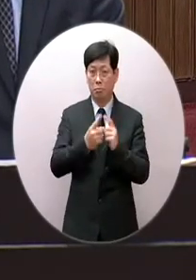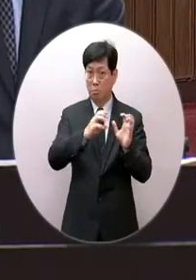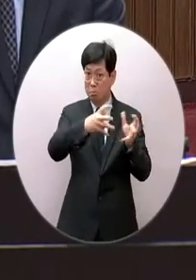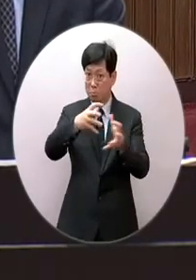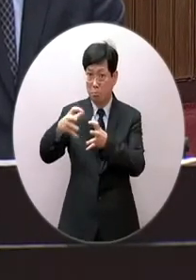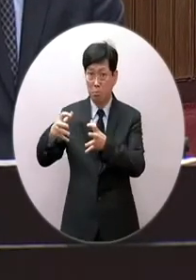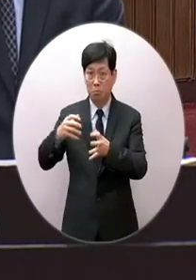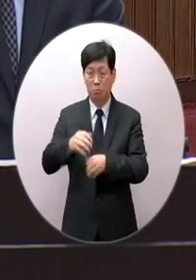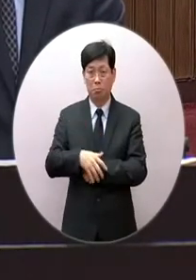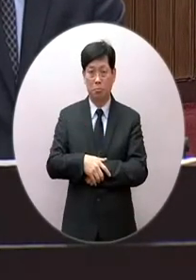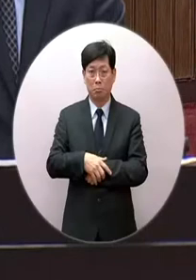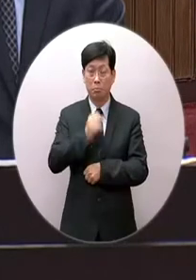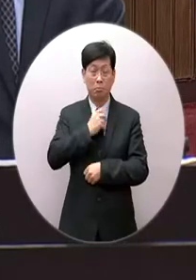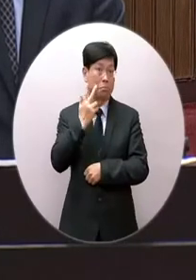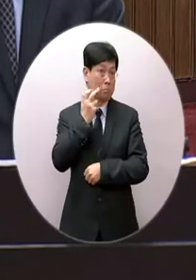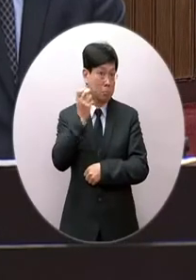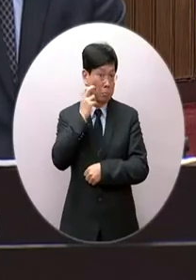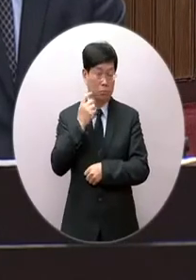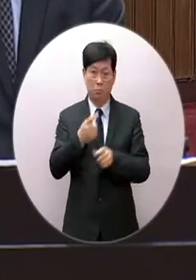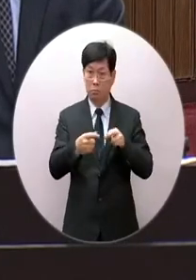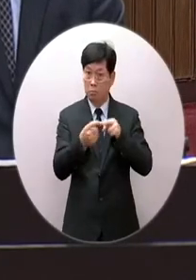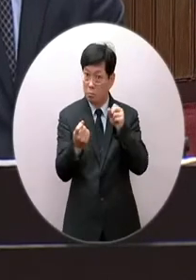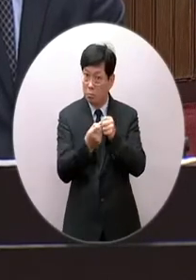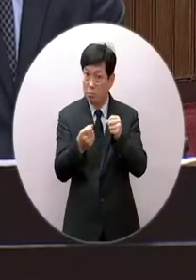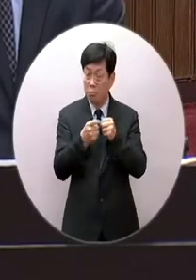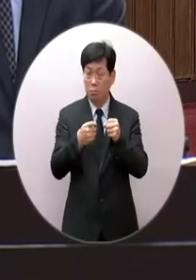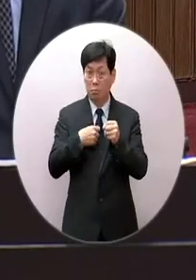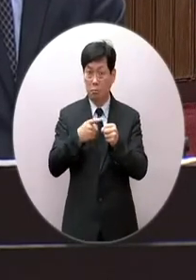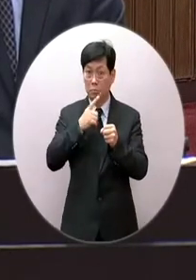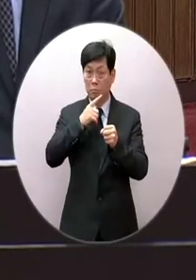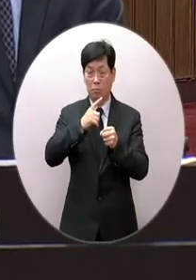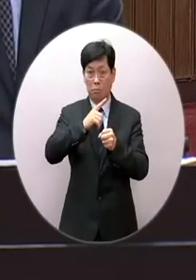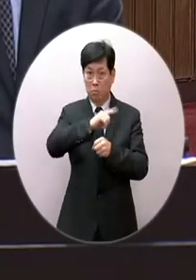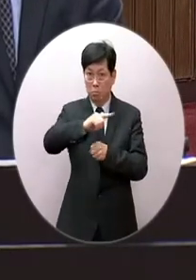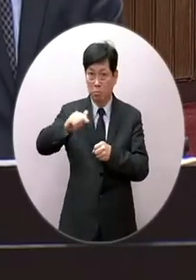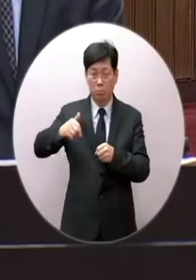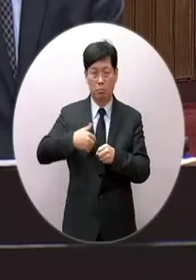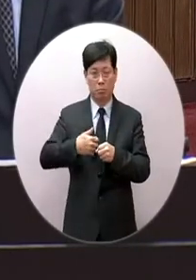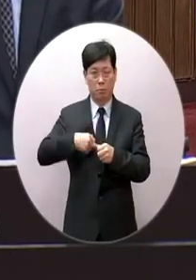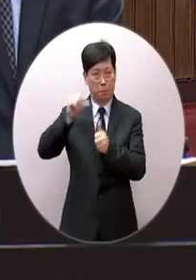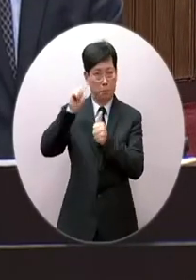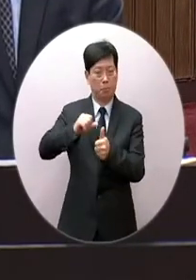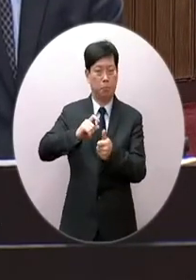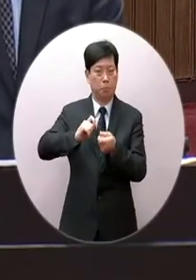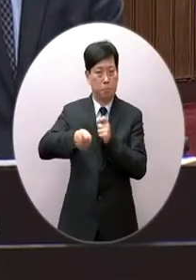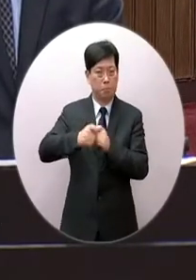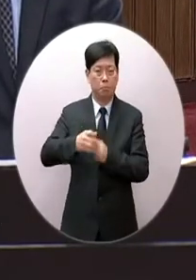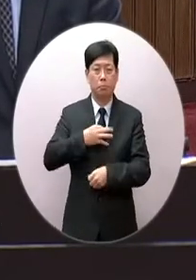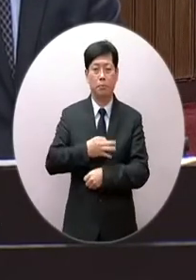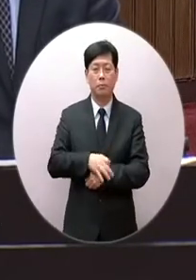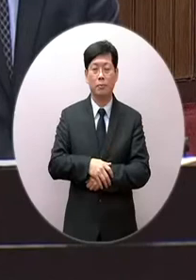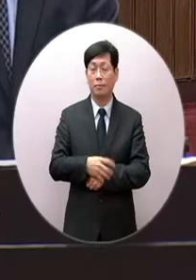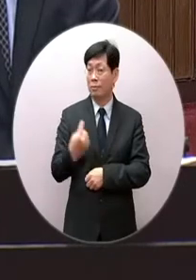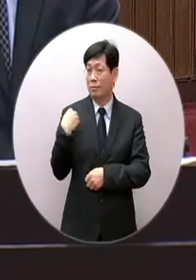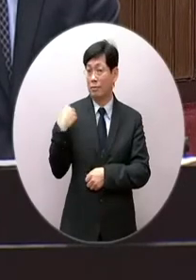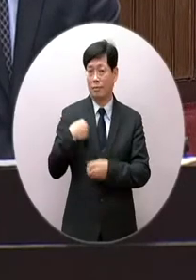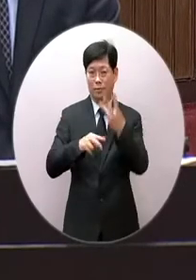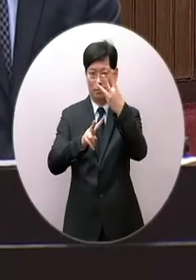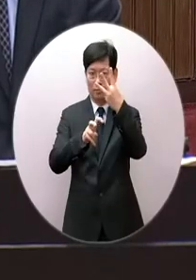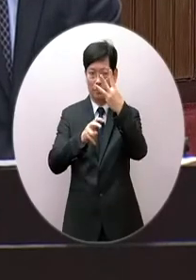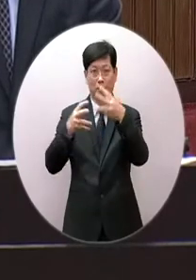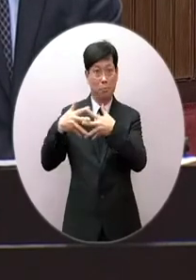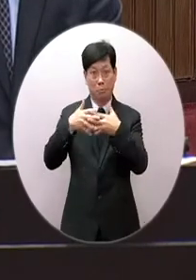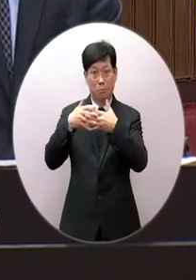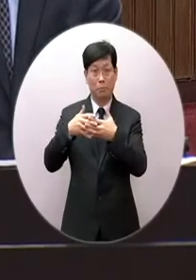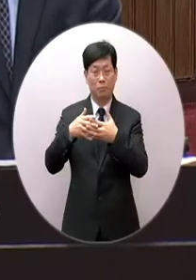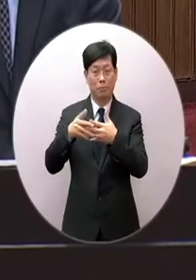国的钢、铝、制品的这个惩罚性关税，那么在昨天3月22号美